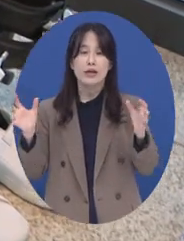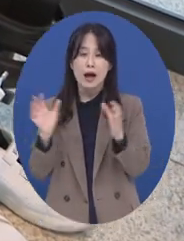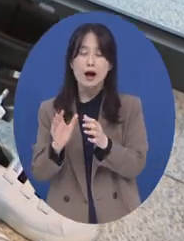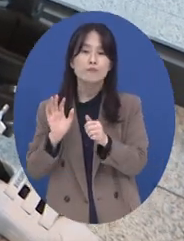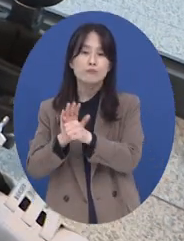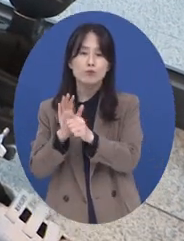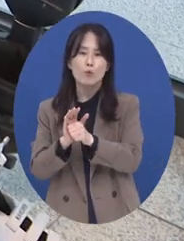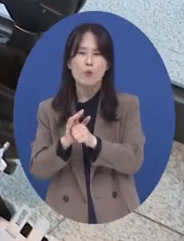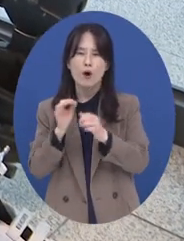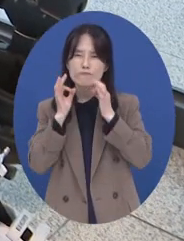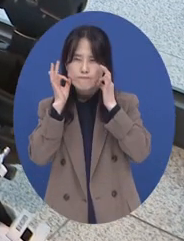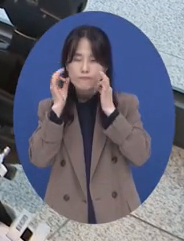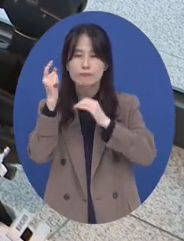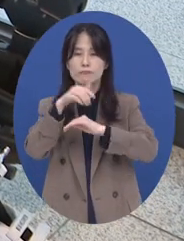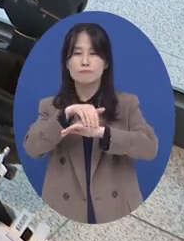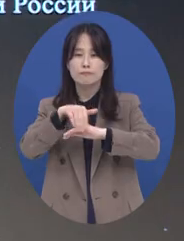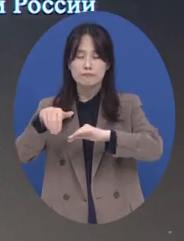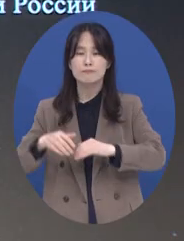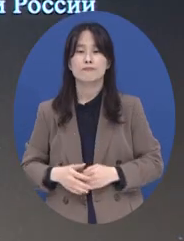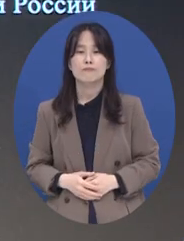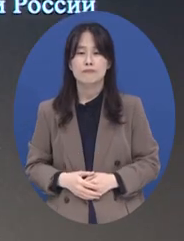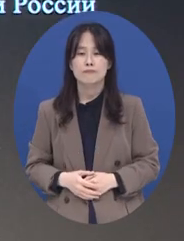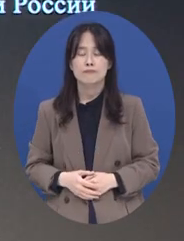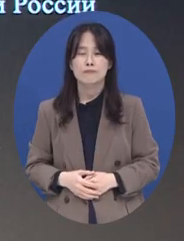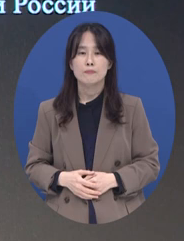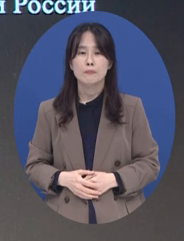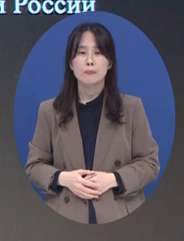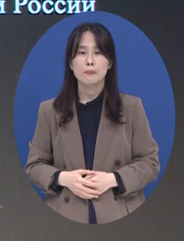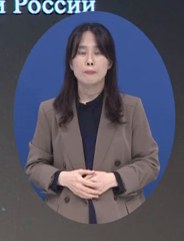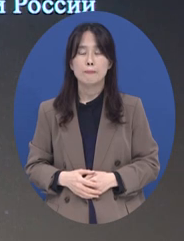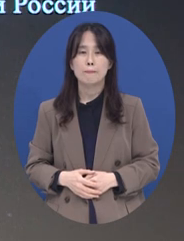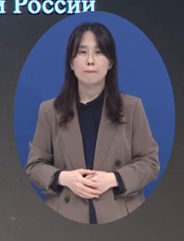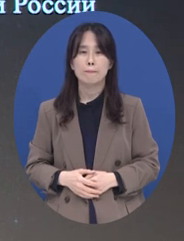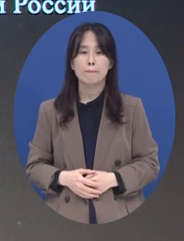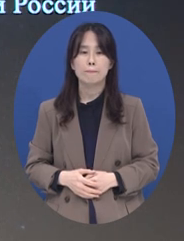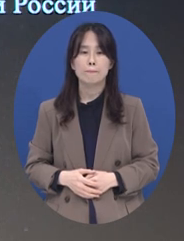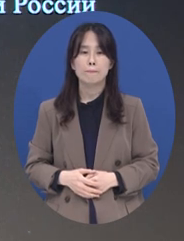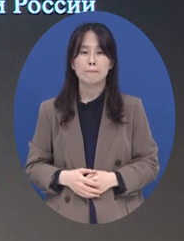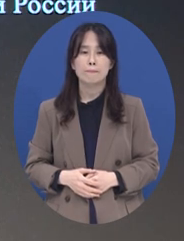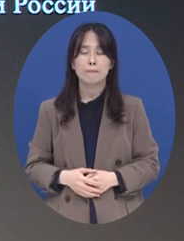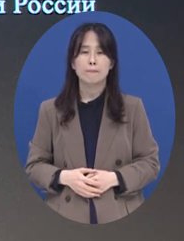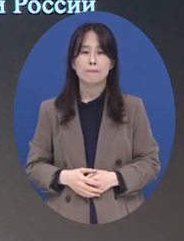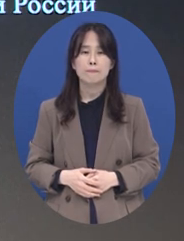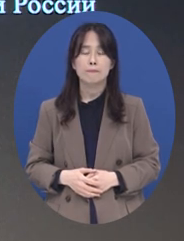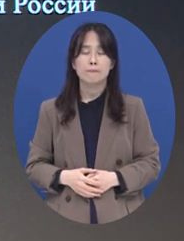협업을 적극 지원할 방침입니다. 경기주TV 김태희입니다.